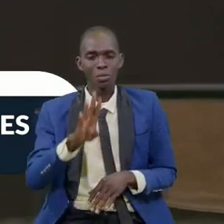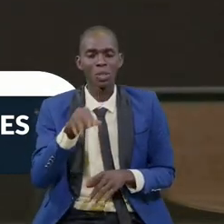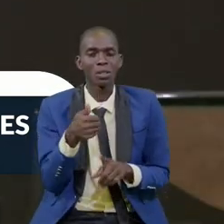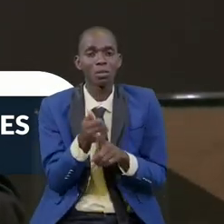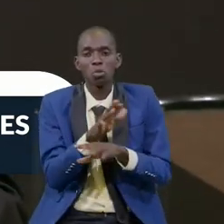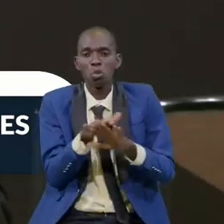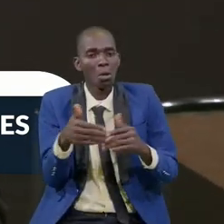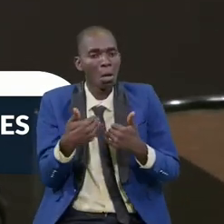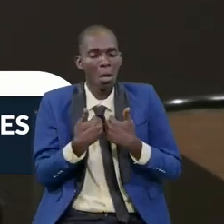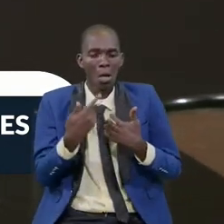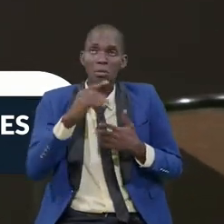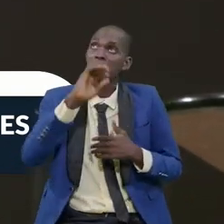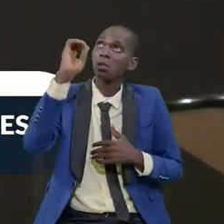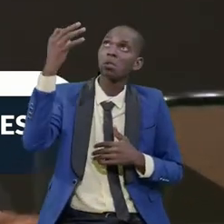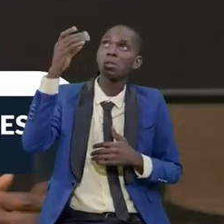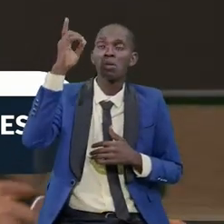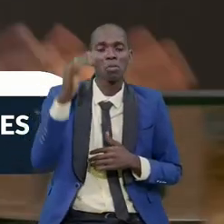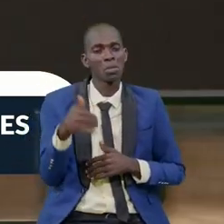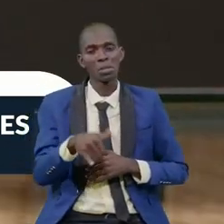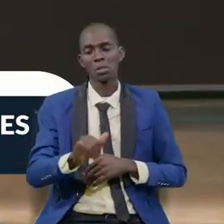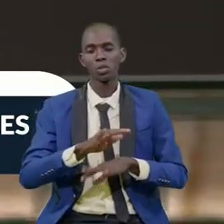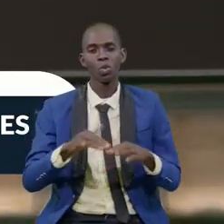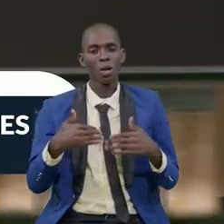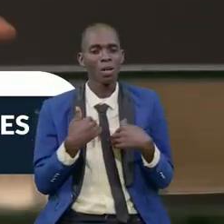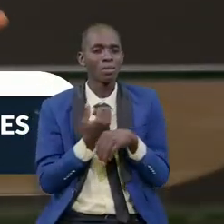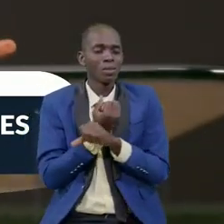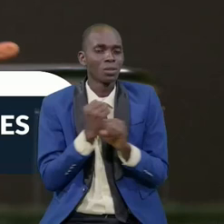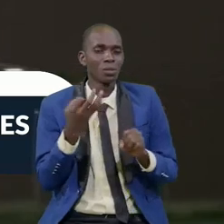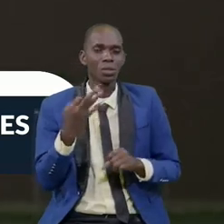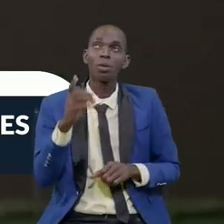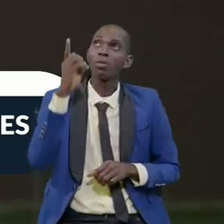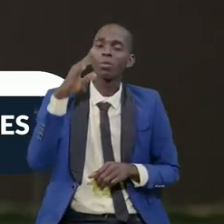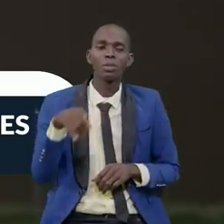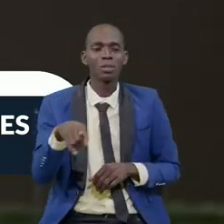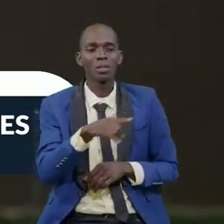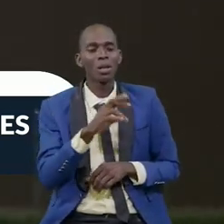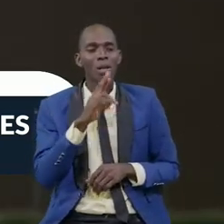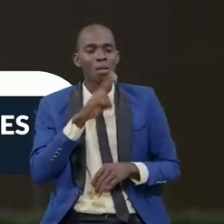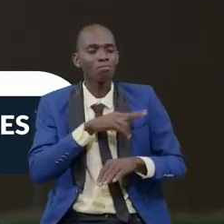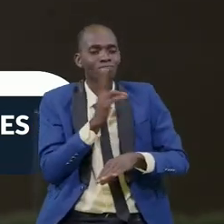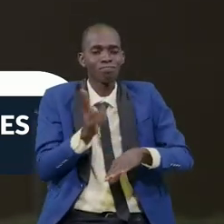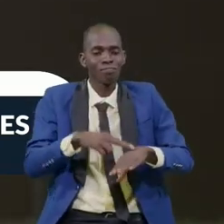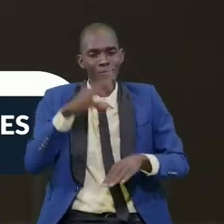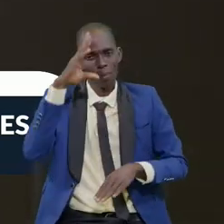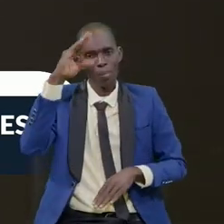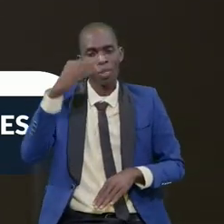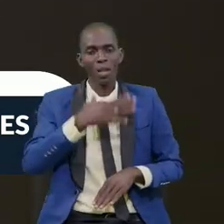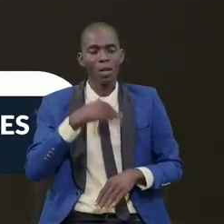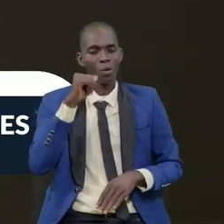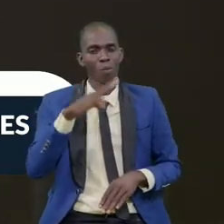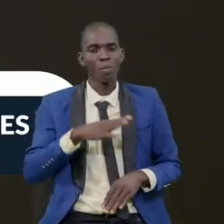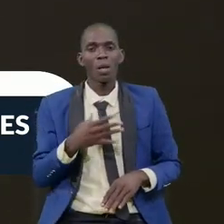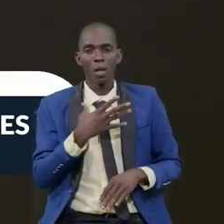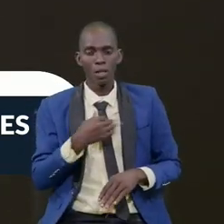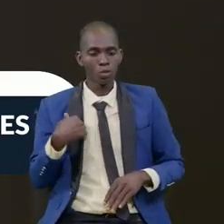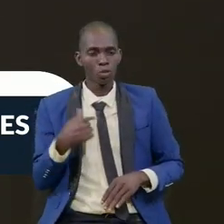n'ont pas la grâce de Dieu, ils n'ont pas le salut du Seigneur, ils sont des hommes naturels. Et